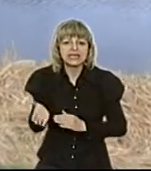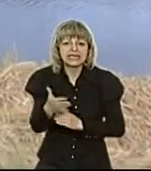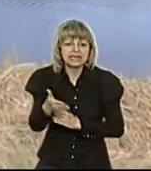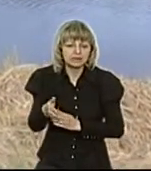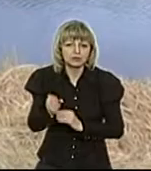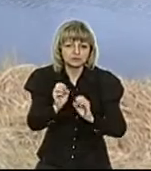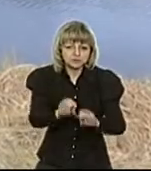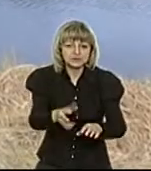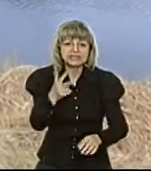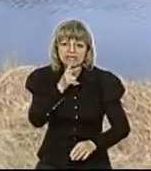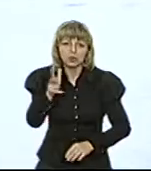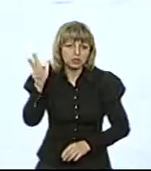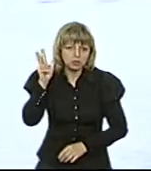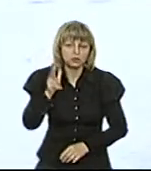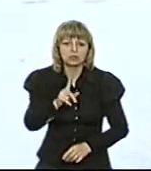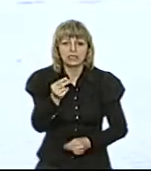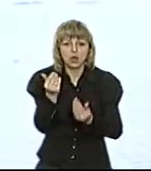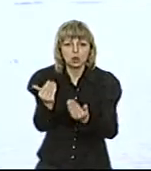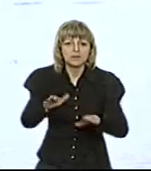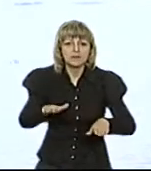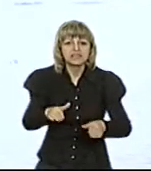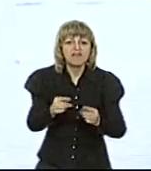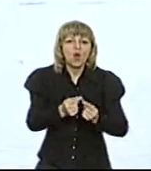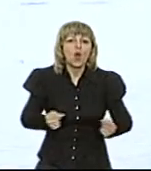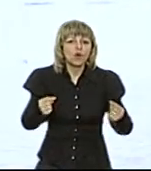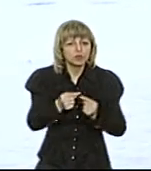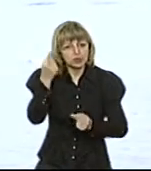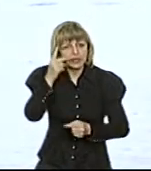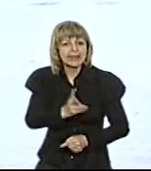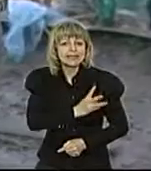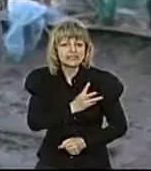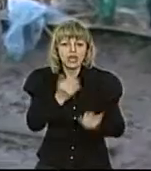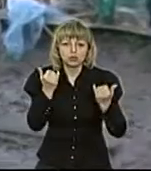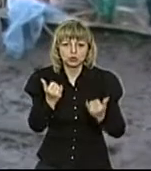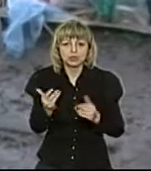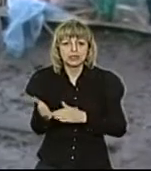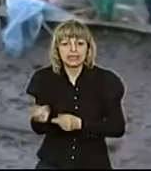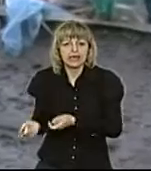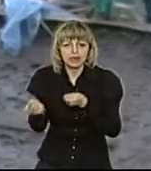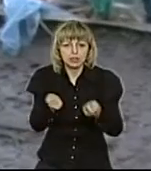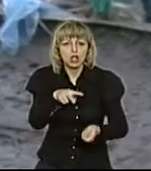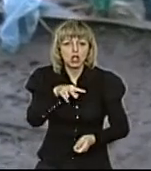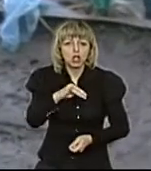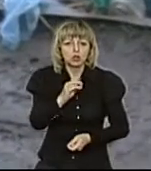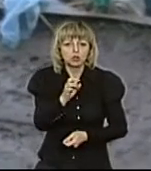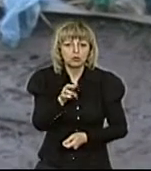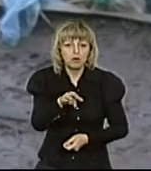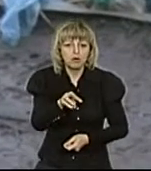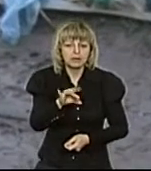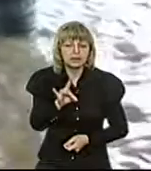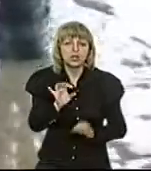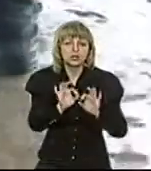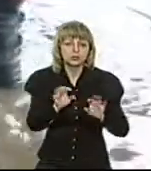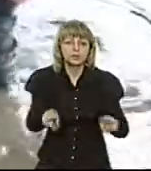Стир зарибнювали 3 роки тому за кошти місцевого фонду. Ініціатор сьогоднішнього зарибнення Любомир Третяк розповів,